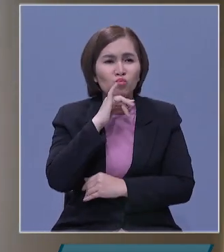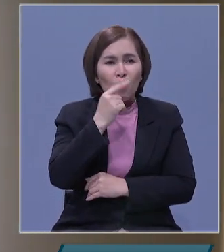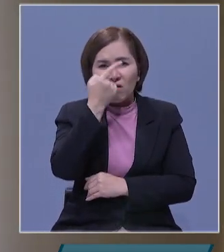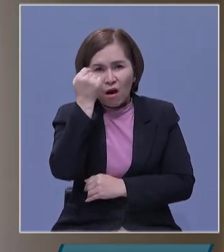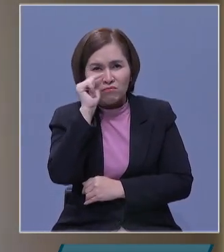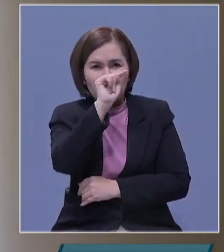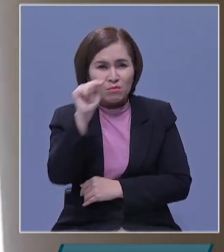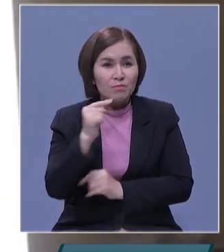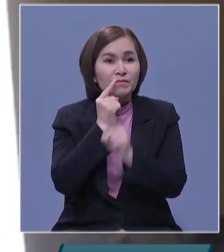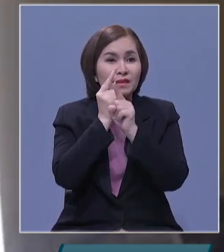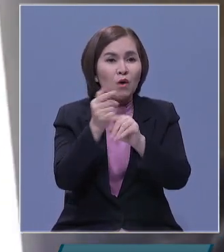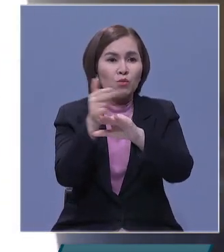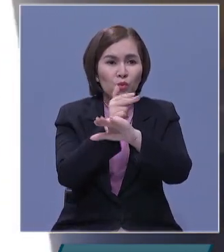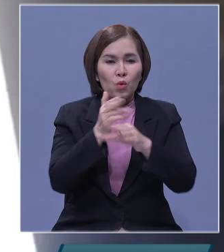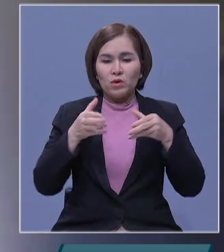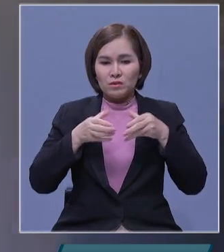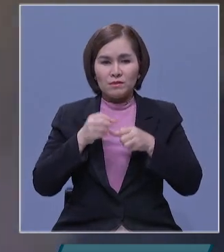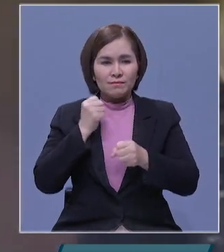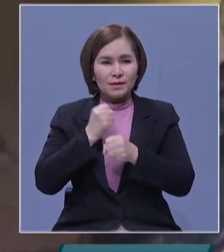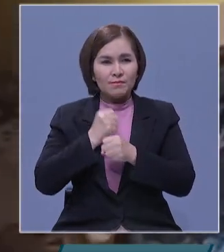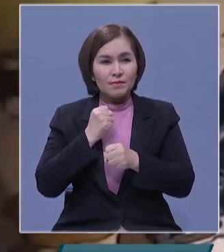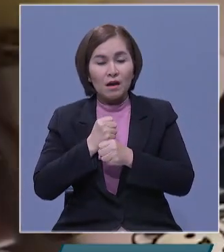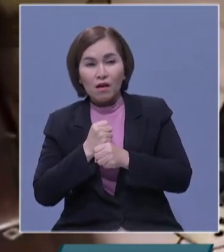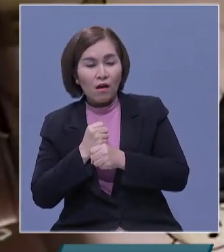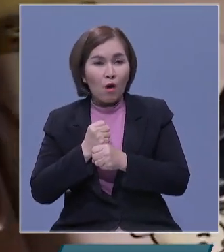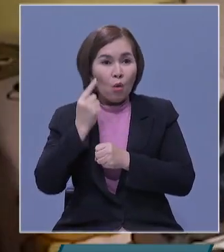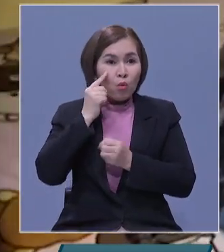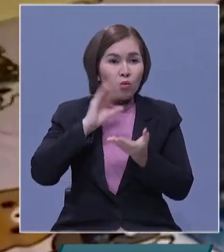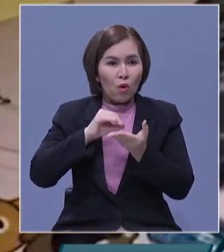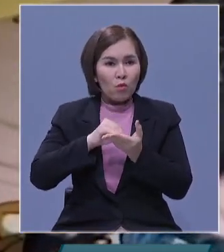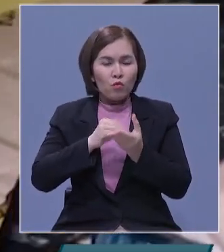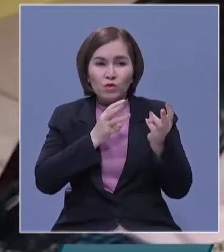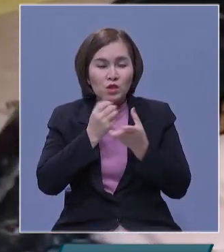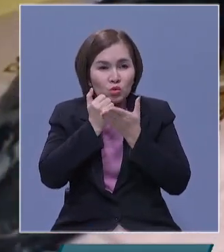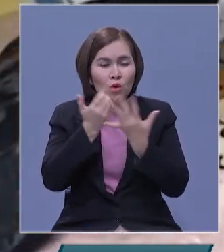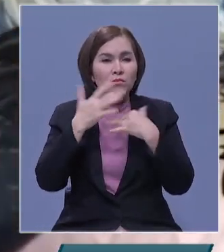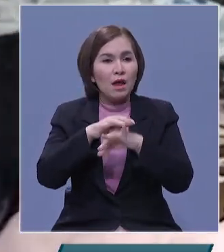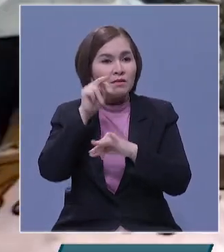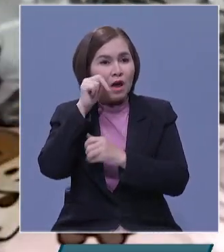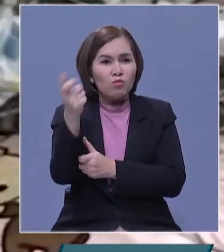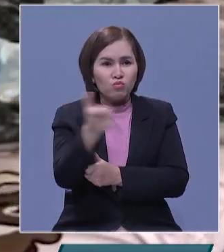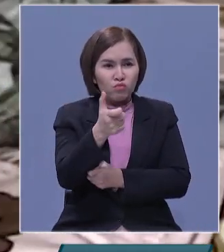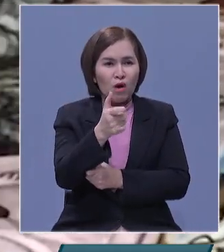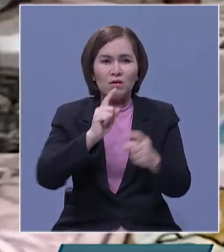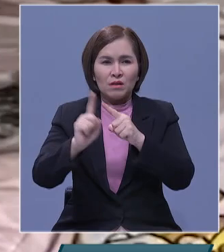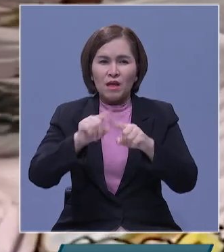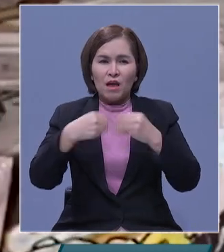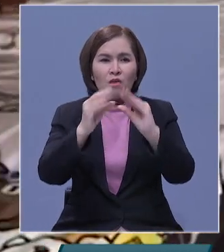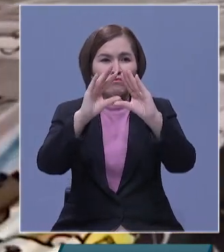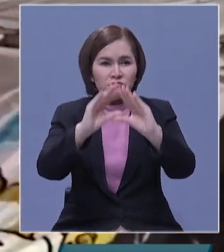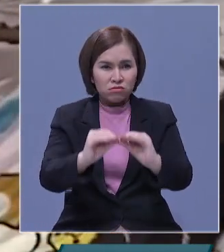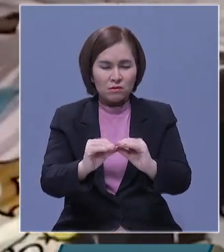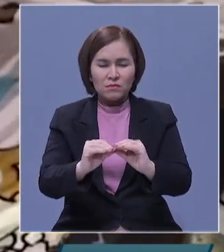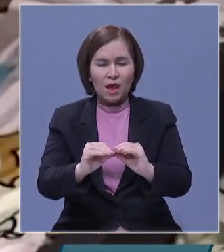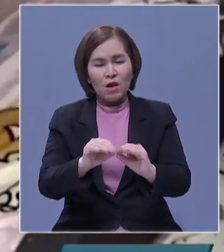ภายในบ้านเนี่ยนะคะเจ้าหน้าที่ดับเพลิงก็รีบกันช่วยกันฉีดน้ำสกัดเพลิงเอาไว้แล้วก็ตะโกนเกลี้ยกล่อมค่ะให้นาย